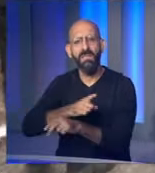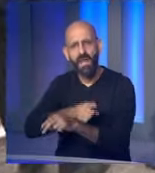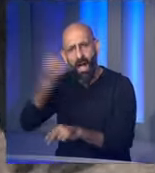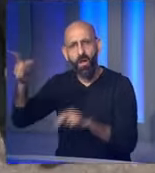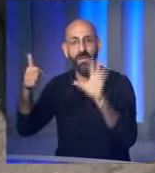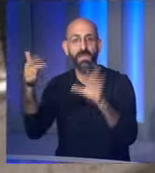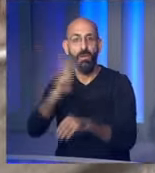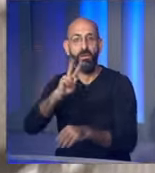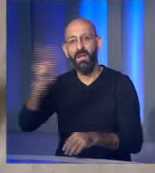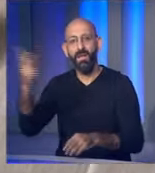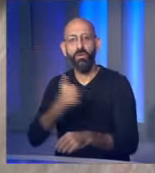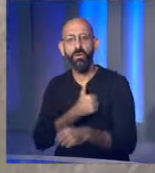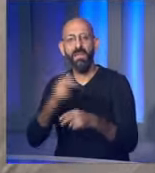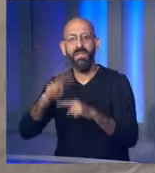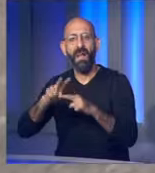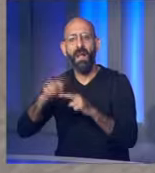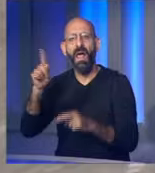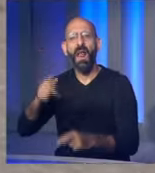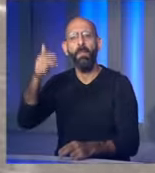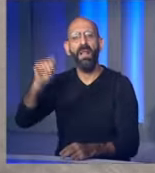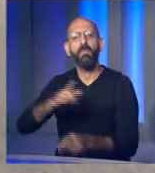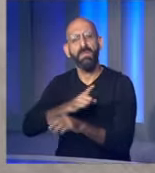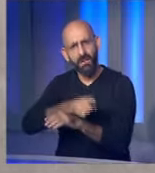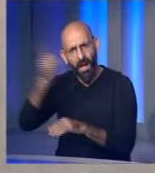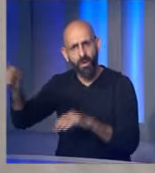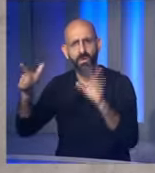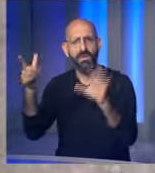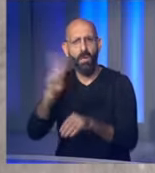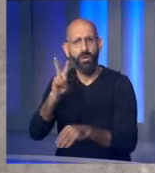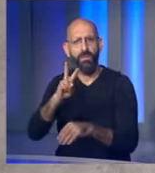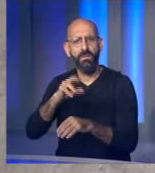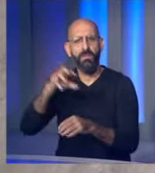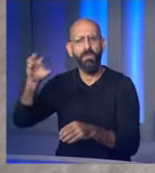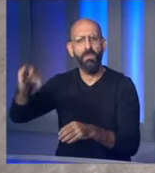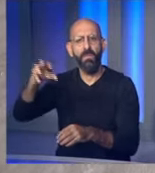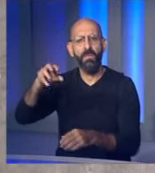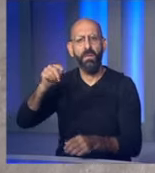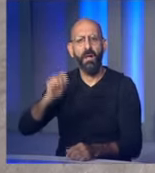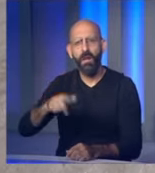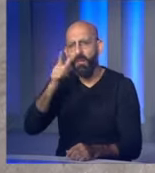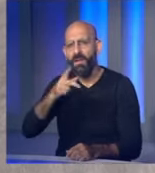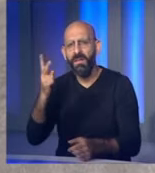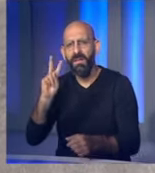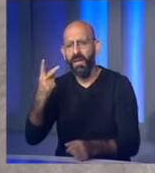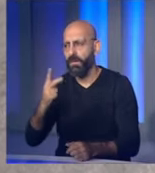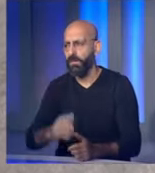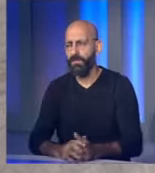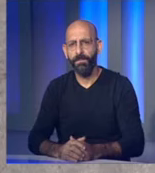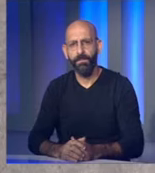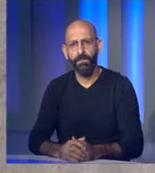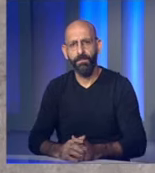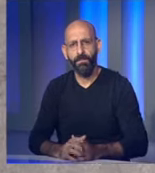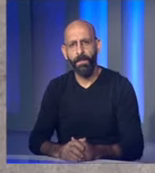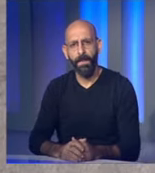اكد خلال النهار استهداف منطقه الكريو شمالي حيفا ومستوطنات جعت معالوت ترشيحه وجرون بيات صاروخيه كما شنت المقاومه